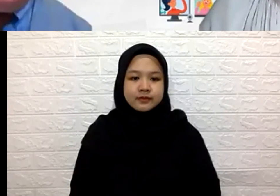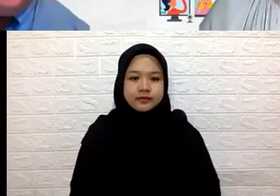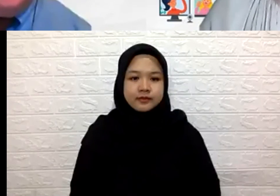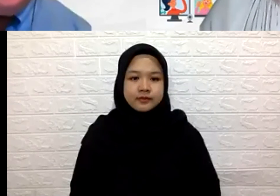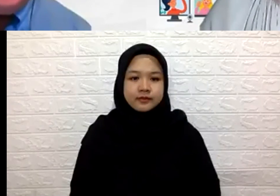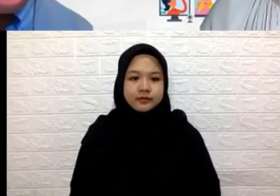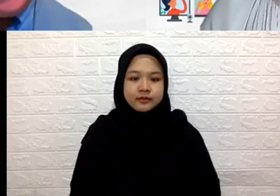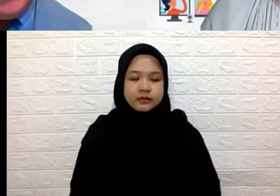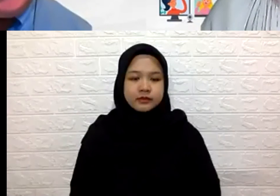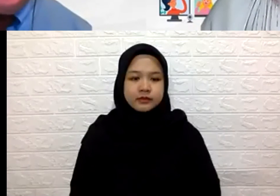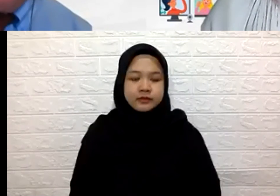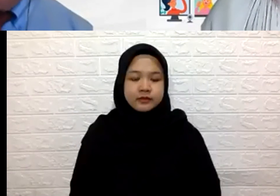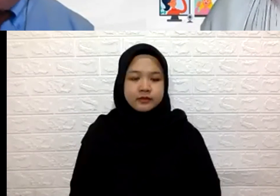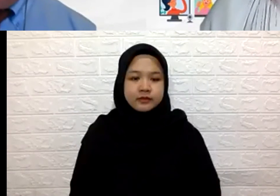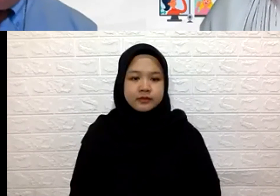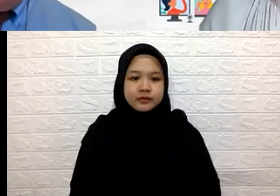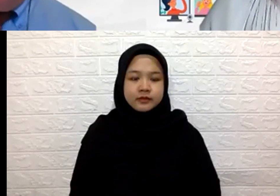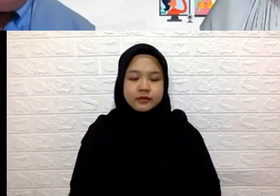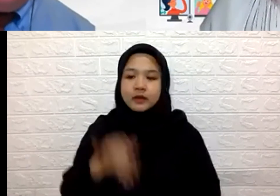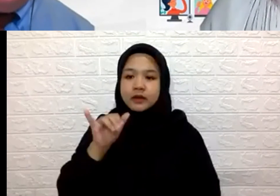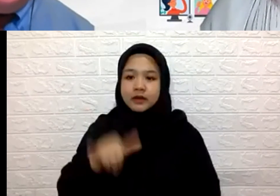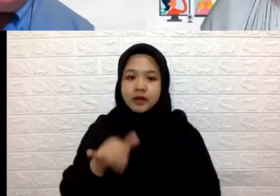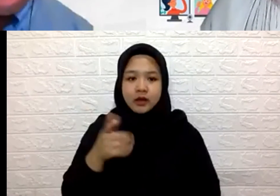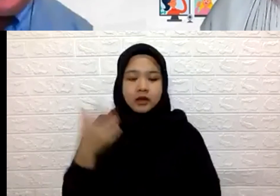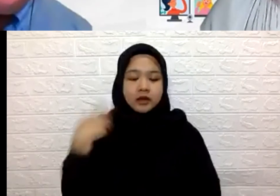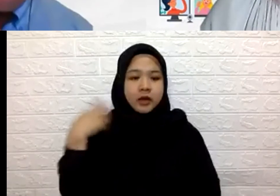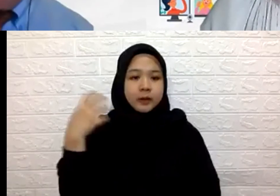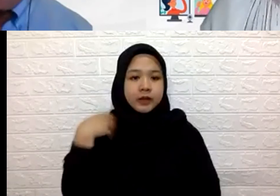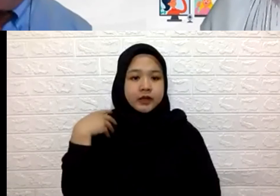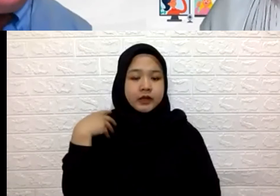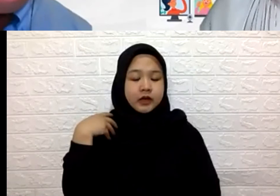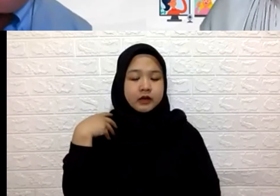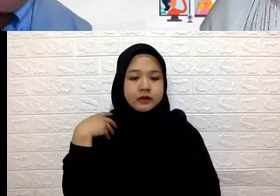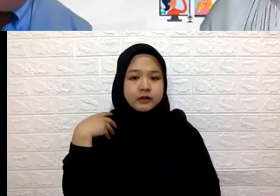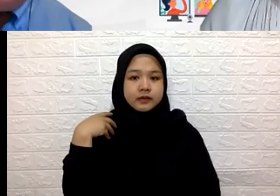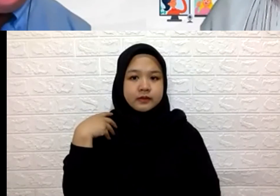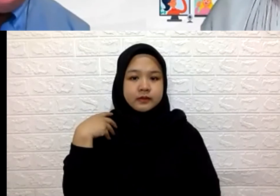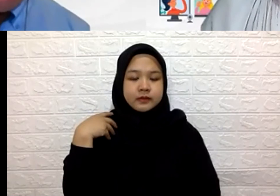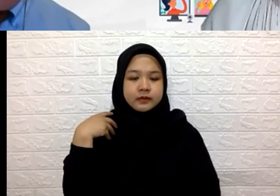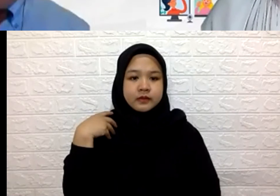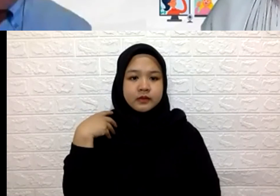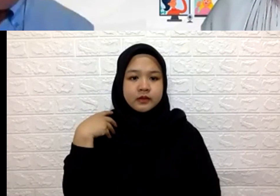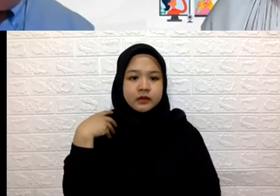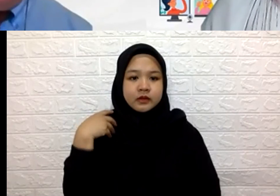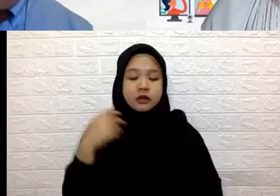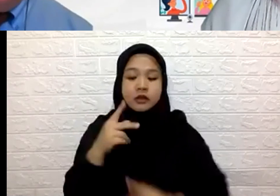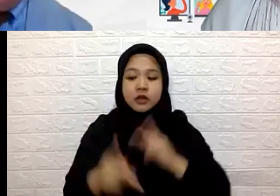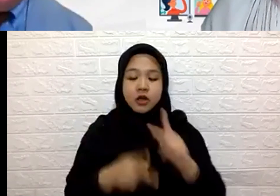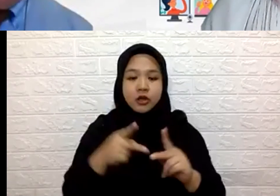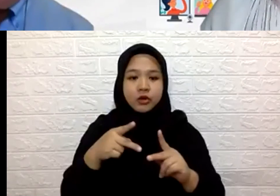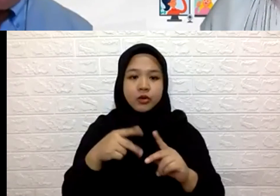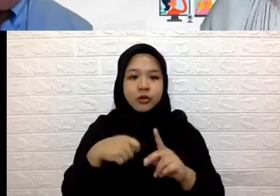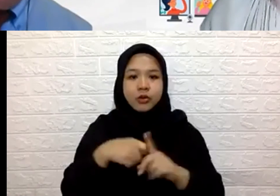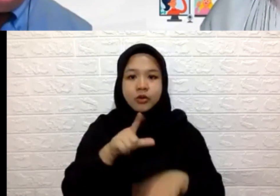Certainly. So in the United States, if a client or a family member believes that a